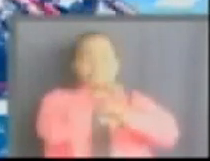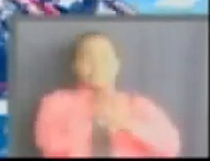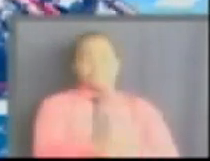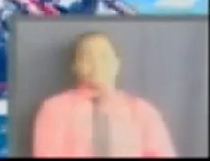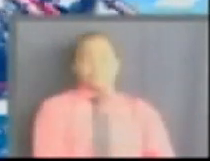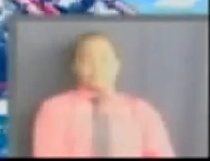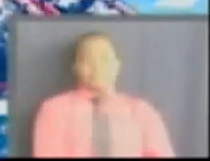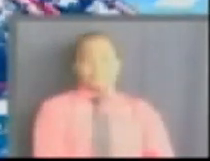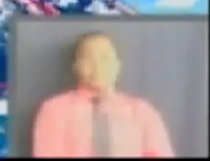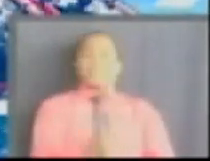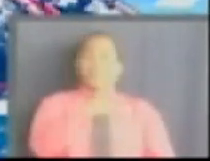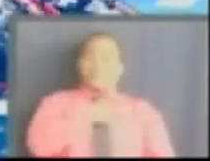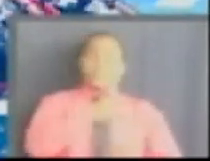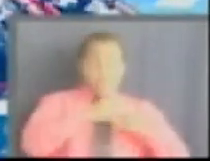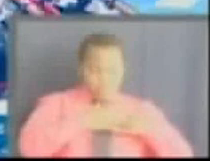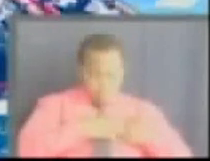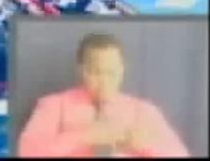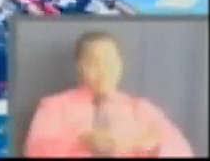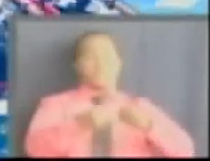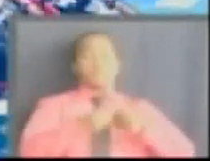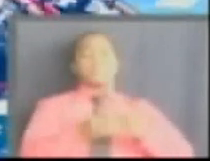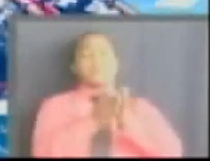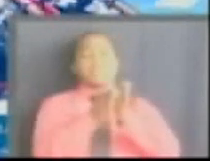naomba nikushukuru pia kwa kunipa nafasi